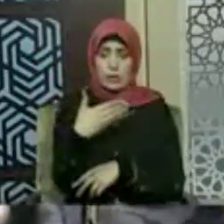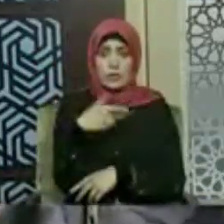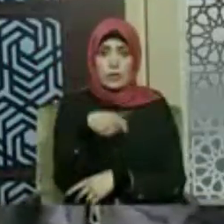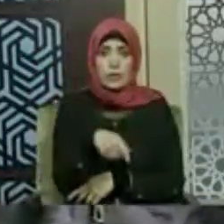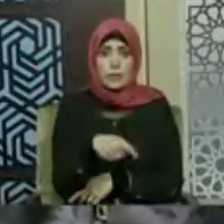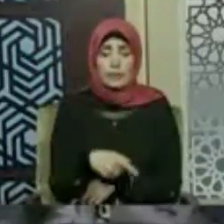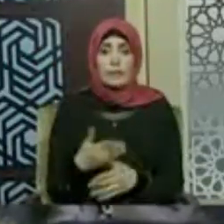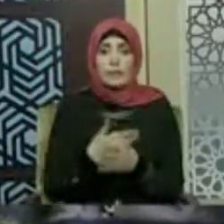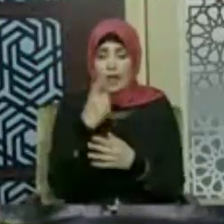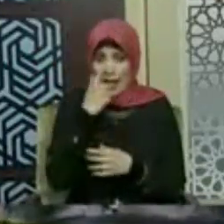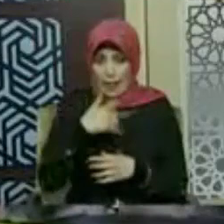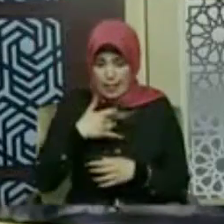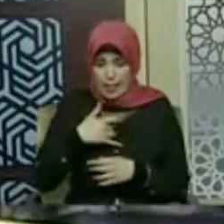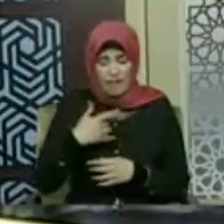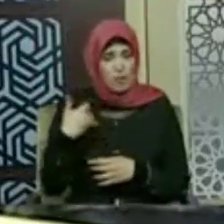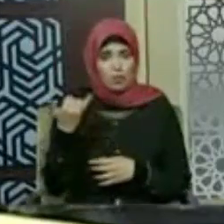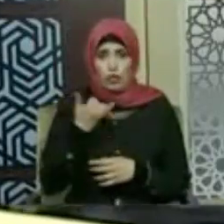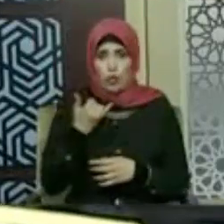بأنفسنا نقيه،